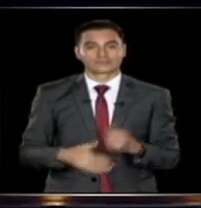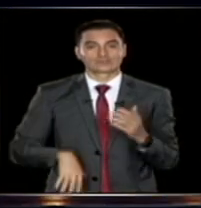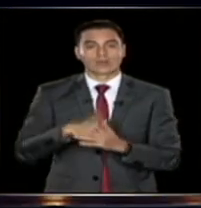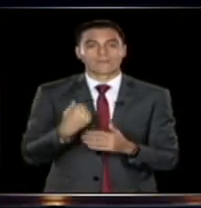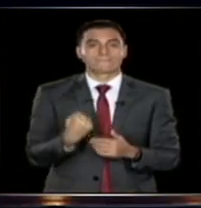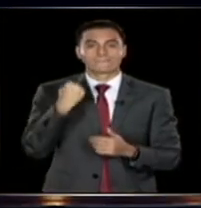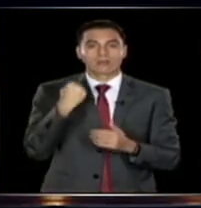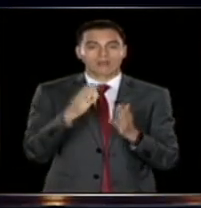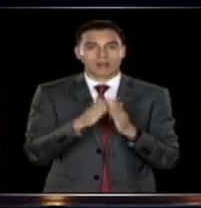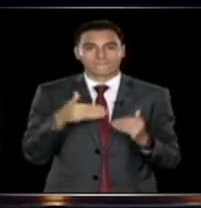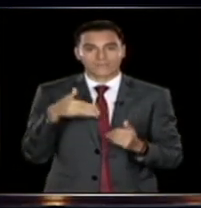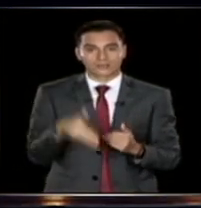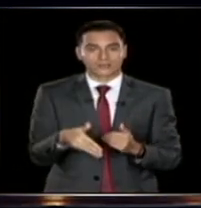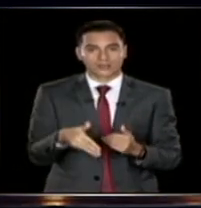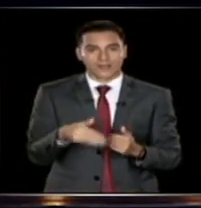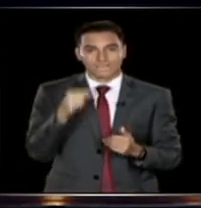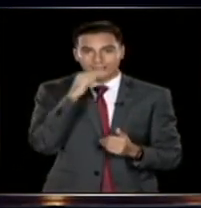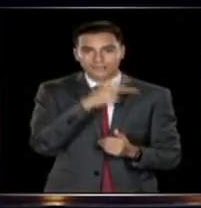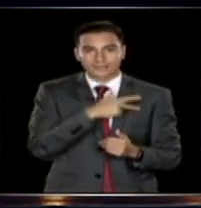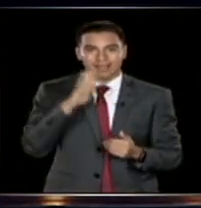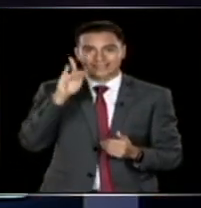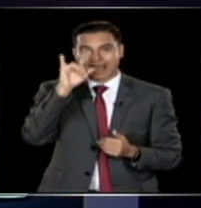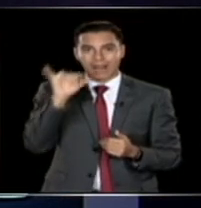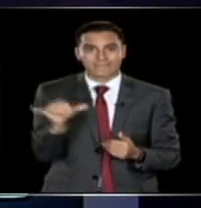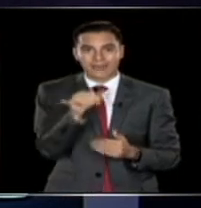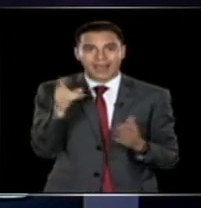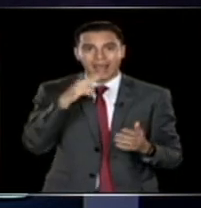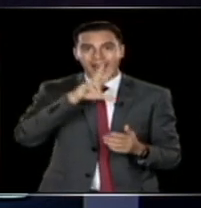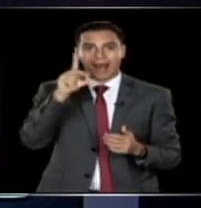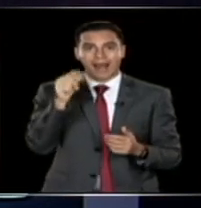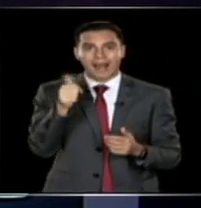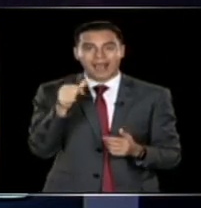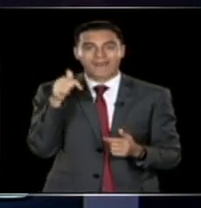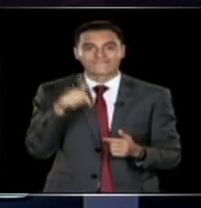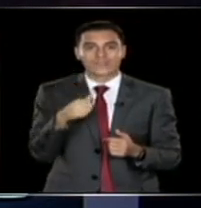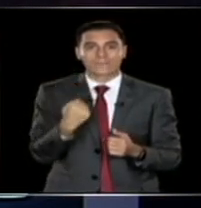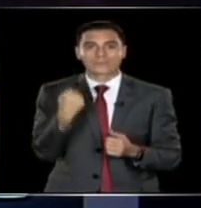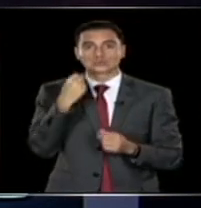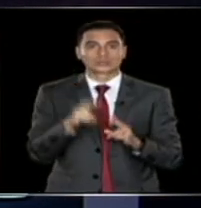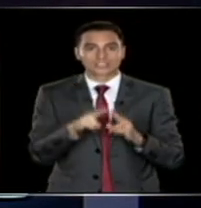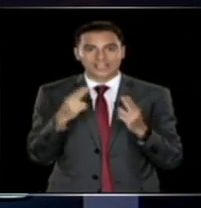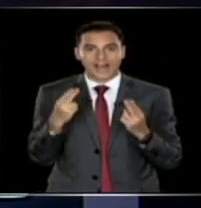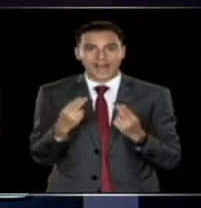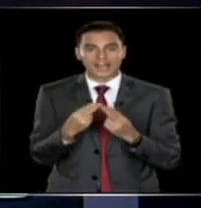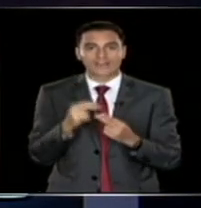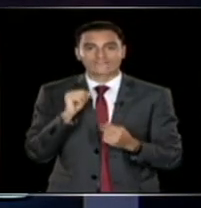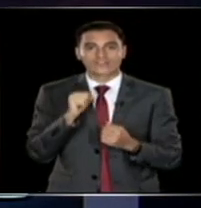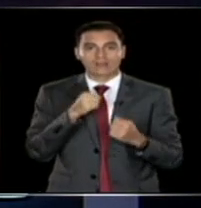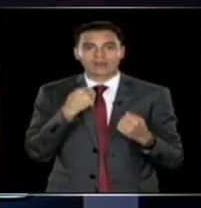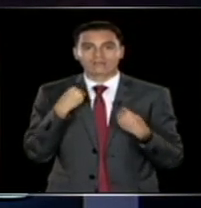فازت البطلة المصرية سلمى علاء ببطولة العالم في إحدى الرياضات